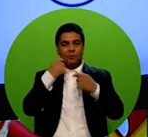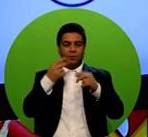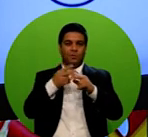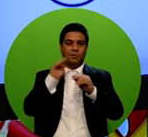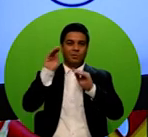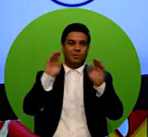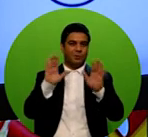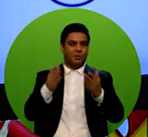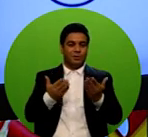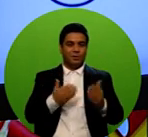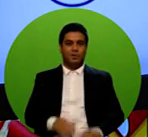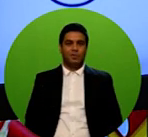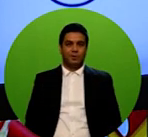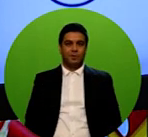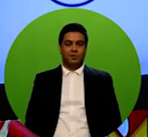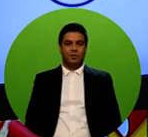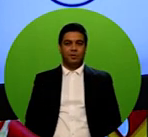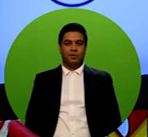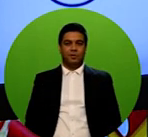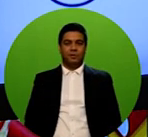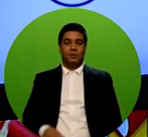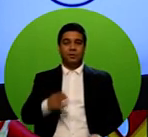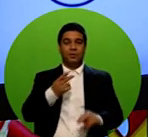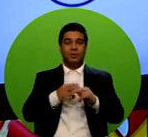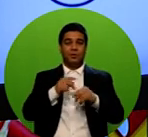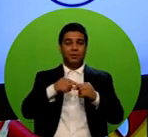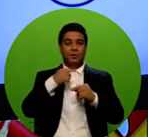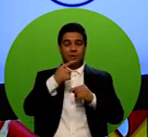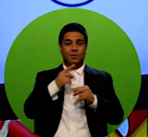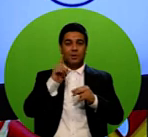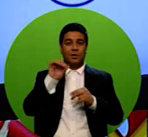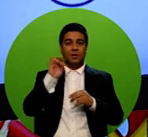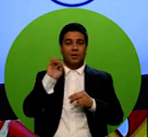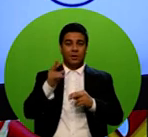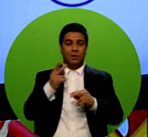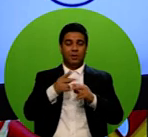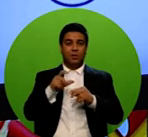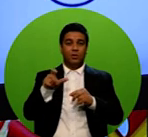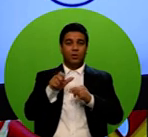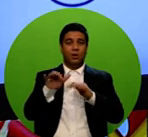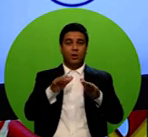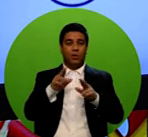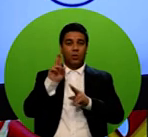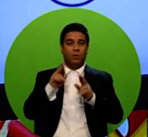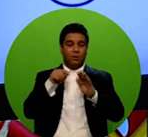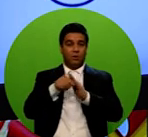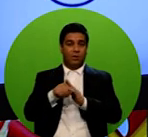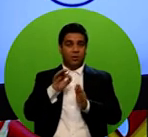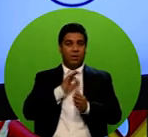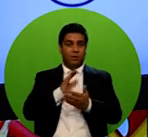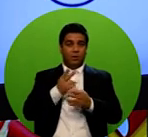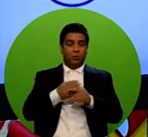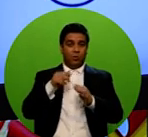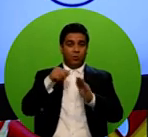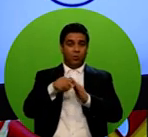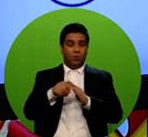belgi hisoblanadi. Keyingi belgimiz yo'l harakati qoidalarida ishlatiladi. Demak, bu belgini